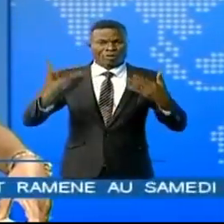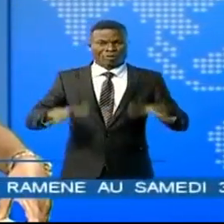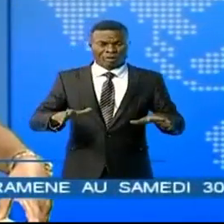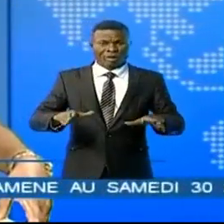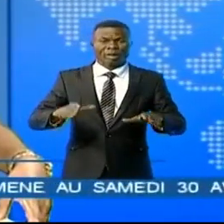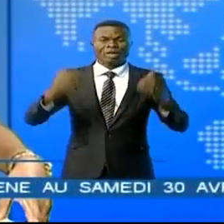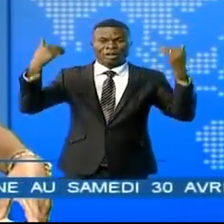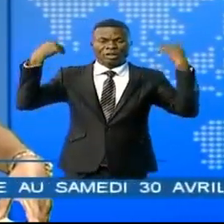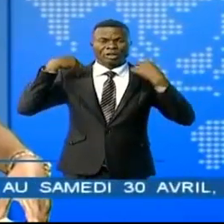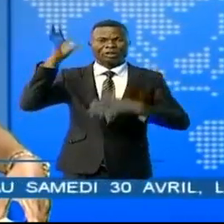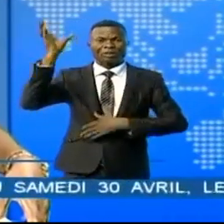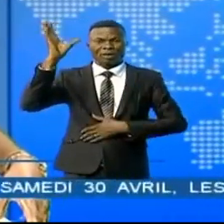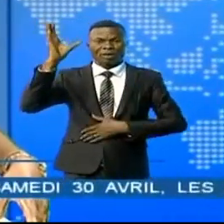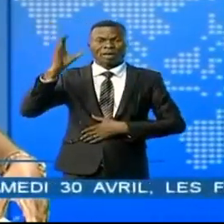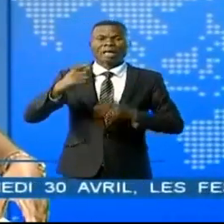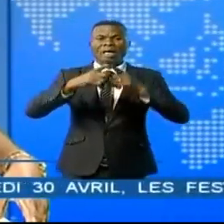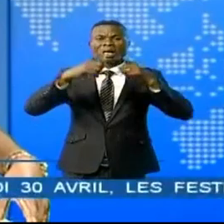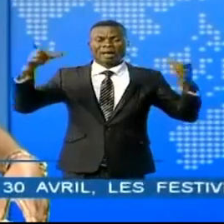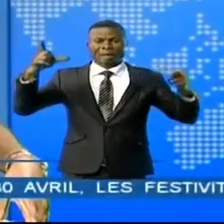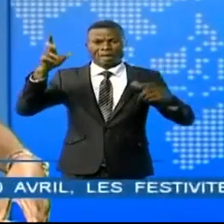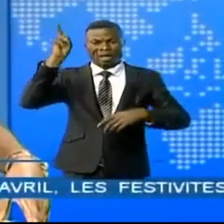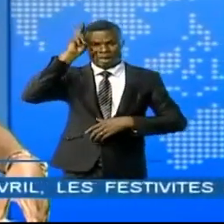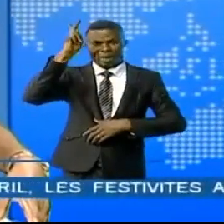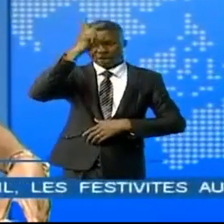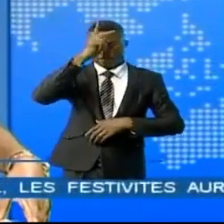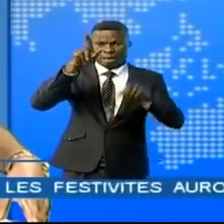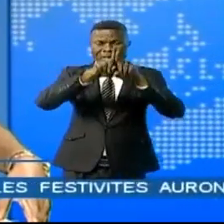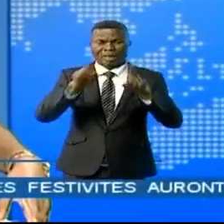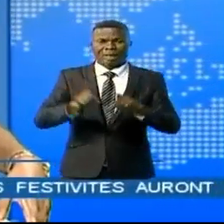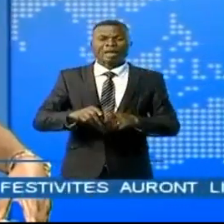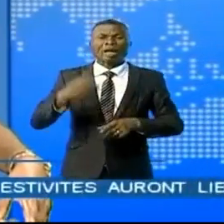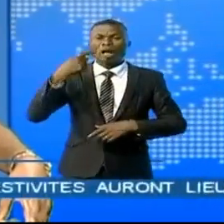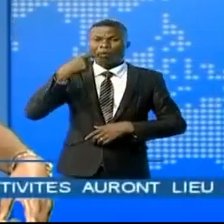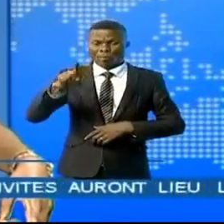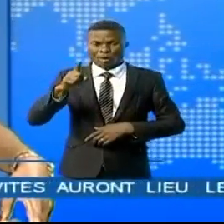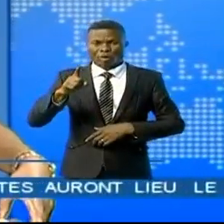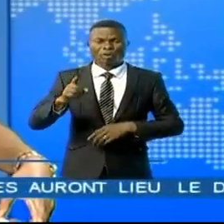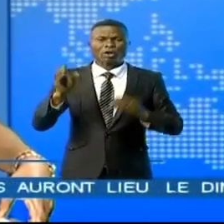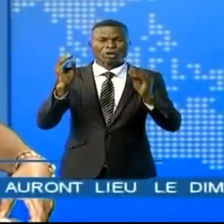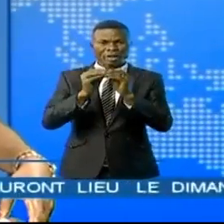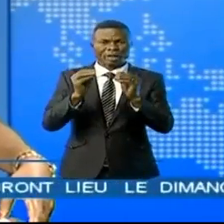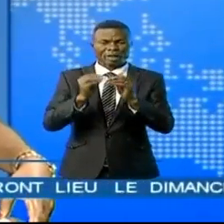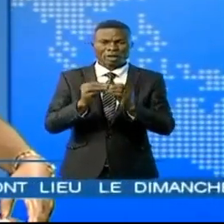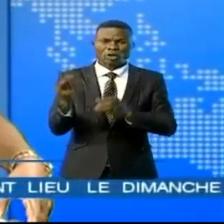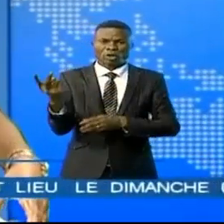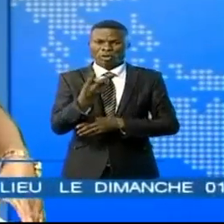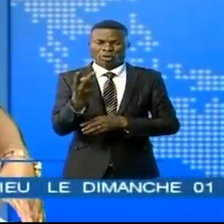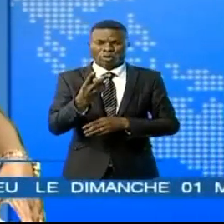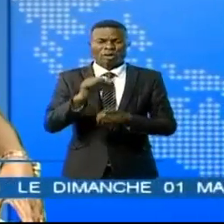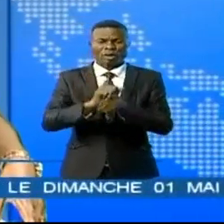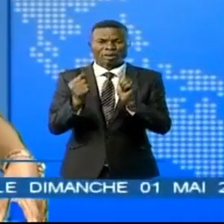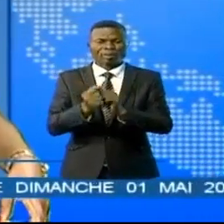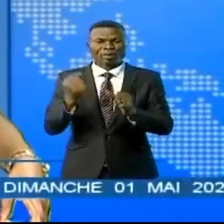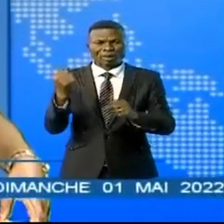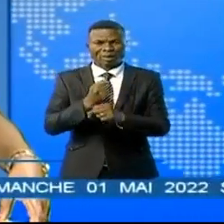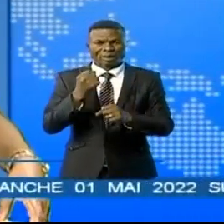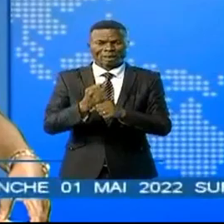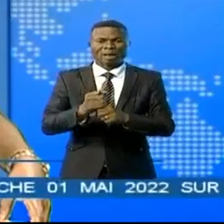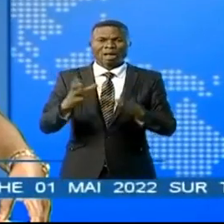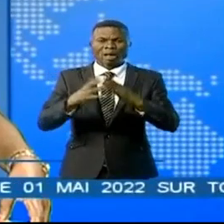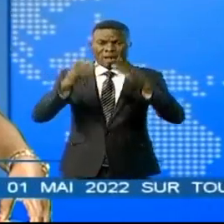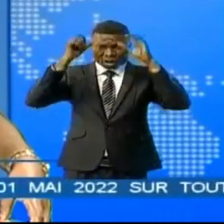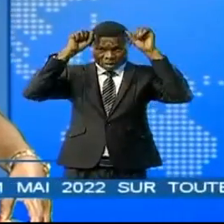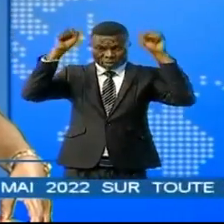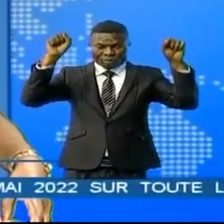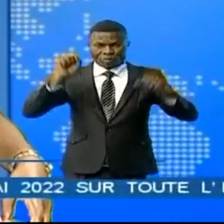chefs coutumiers du Grand Katanga et ceux du Grand Kasaï ont eu une séance de travail avec le président de